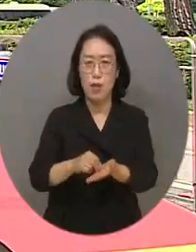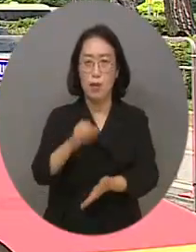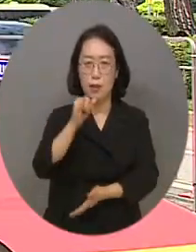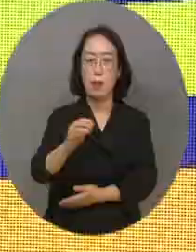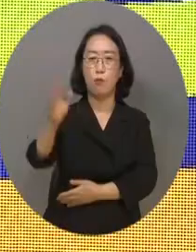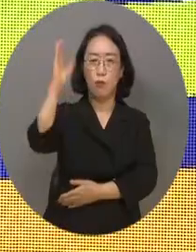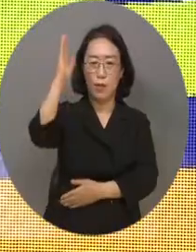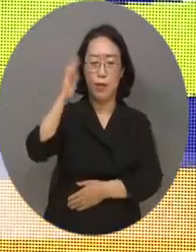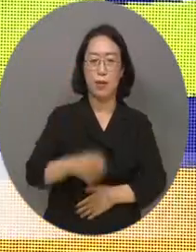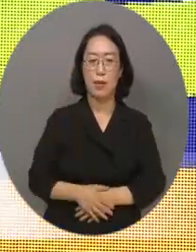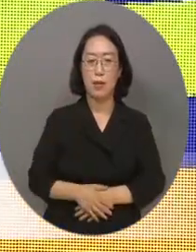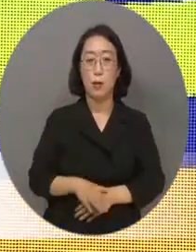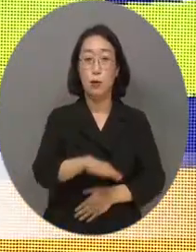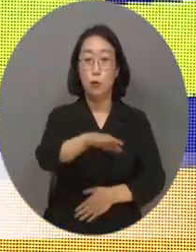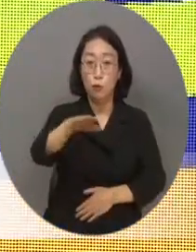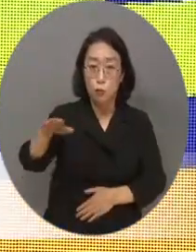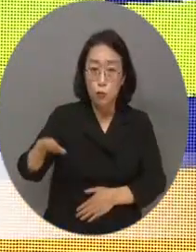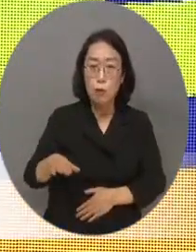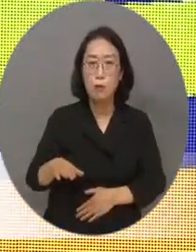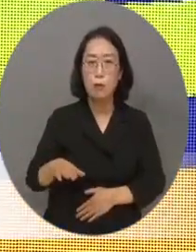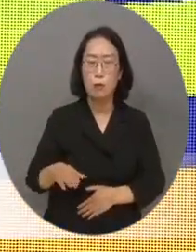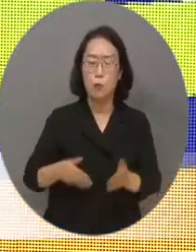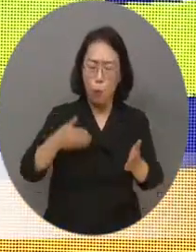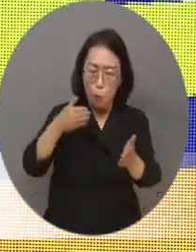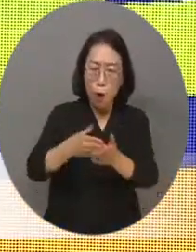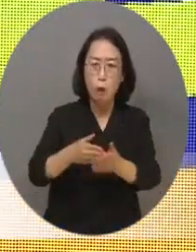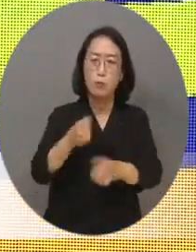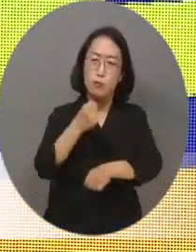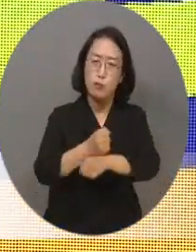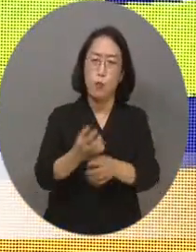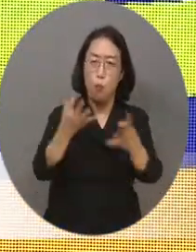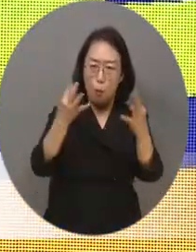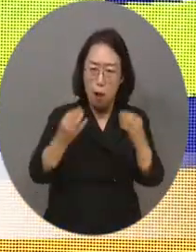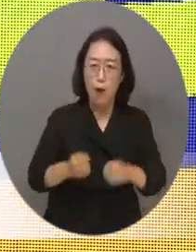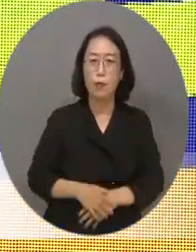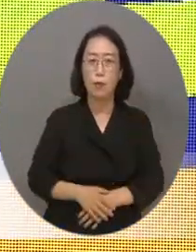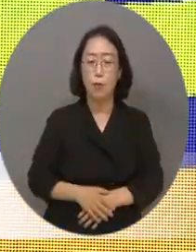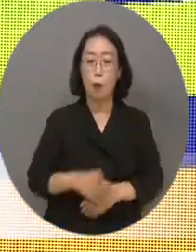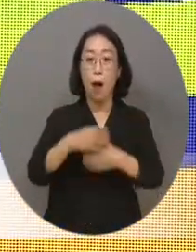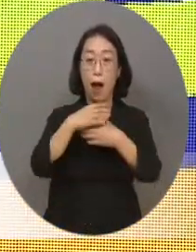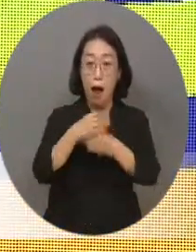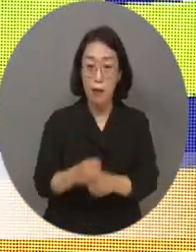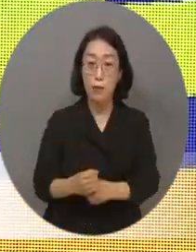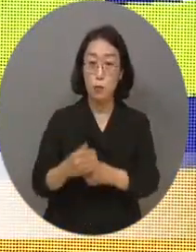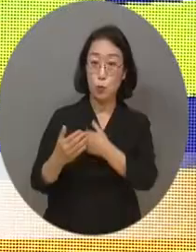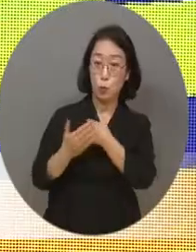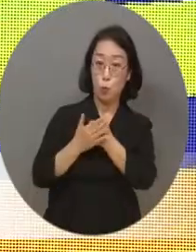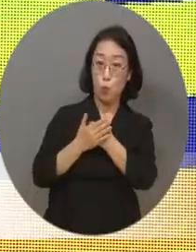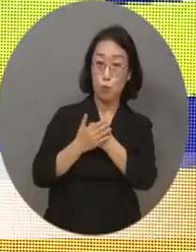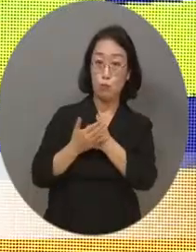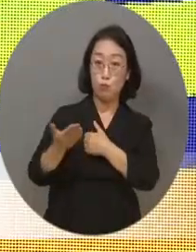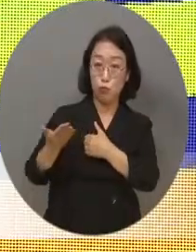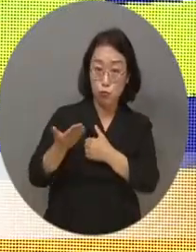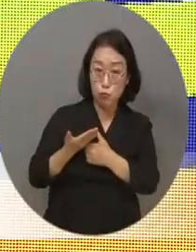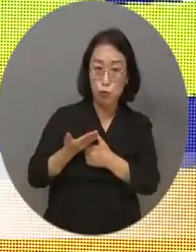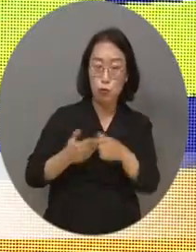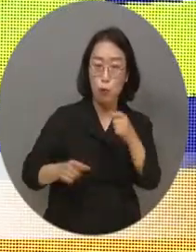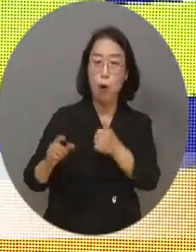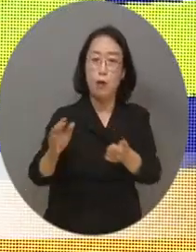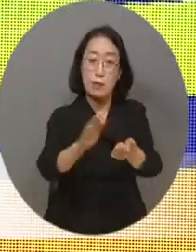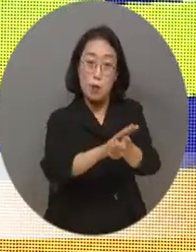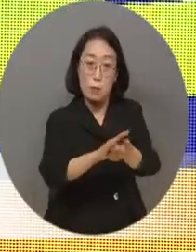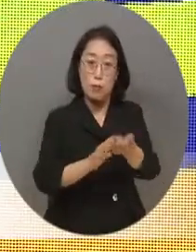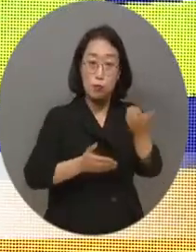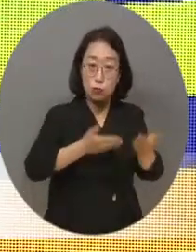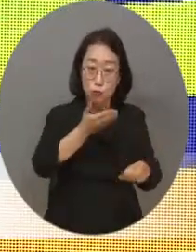지적했습니다. 우리는 그동안도 잘해왔습니다. 좀 더 안정적 지원으로 좀 더 나은 서비스